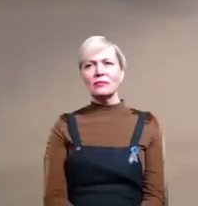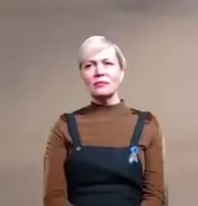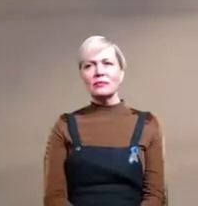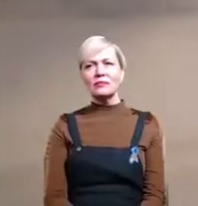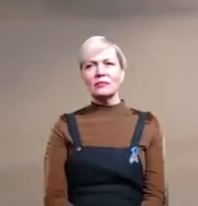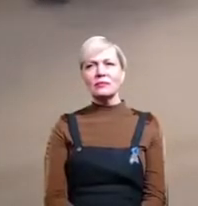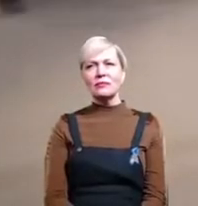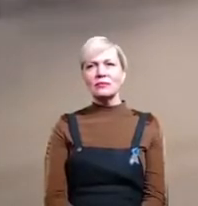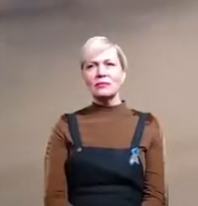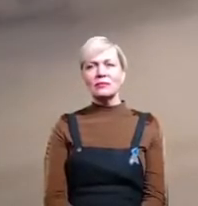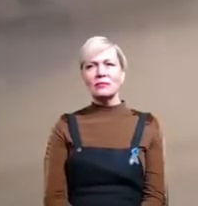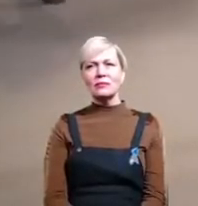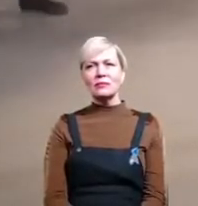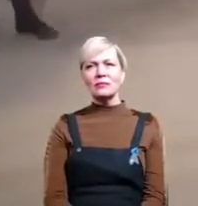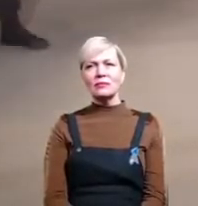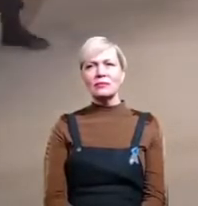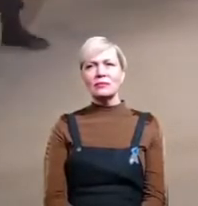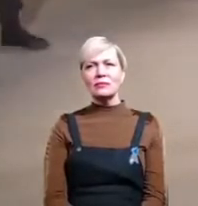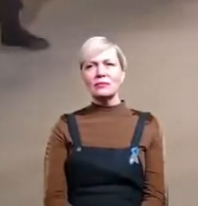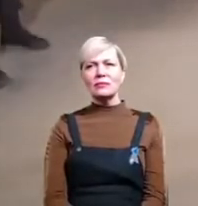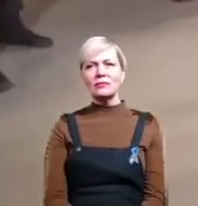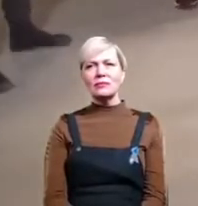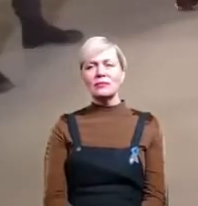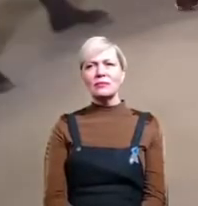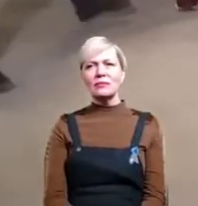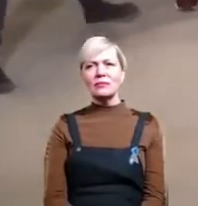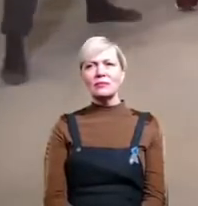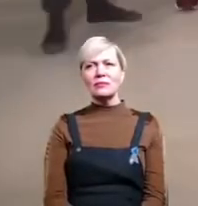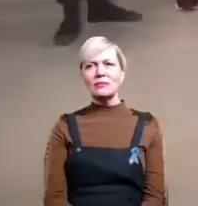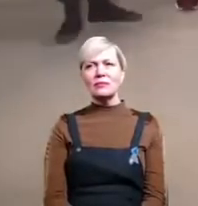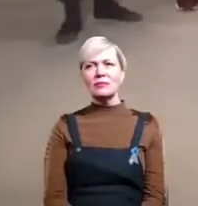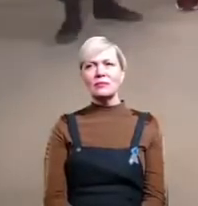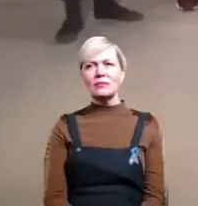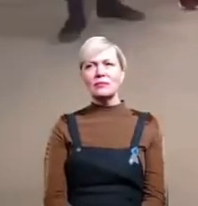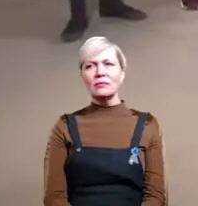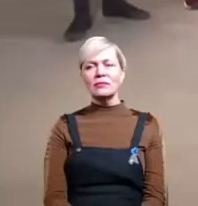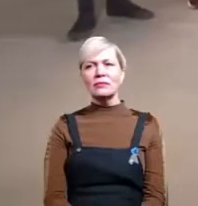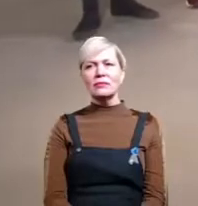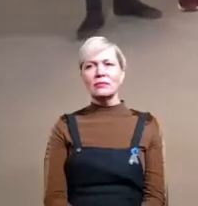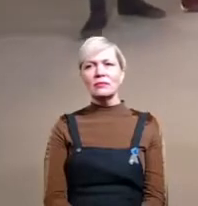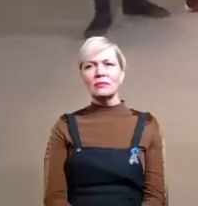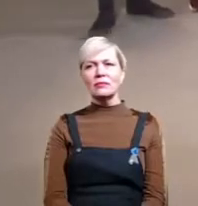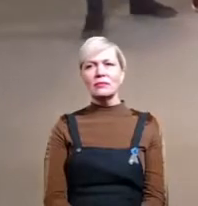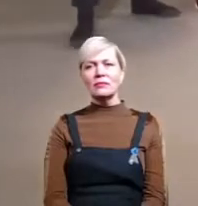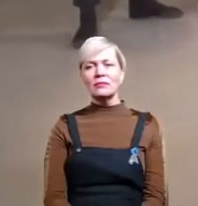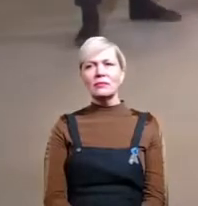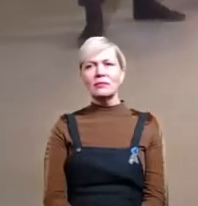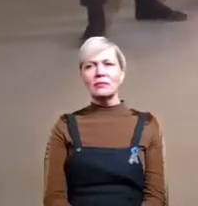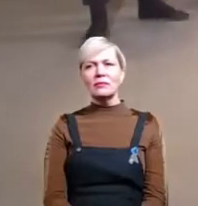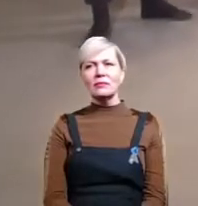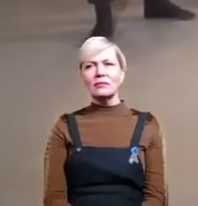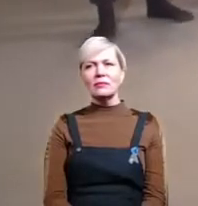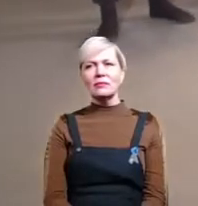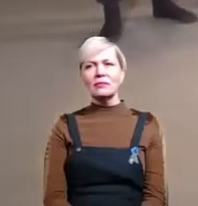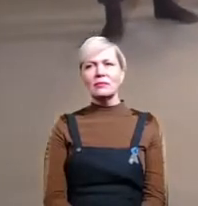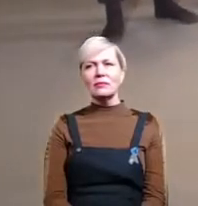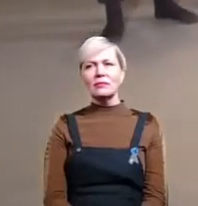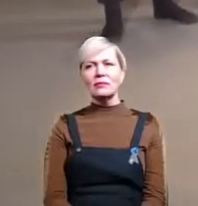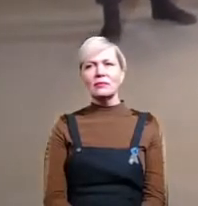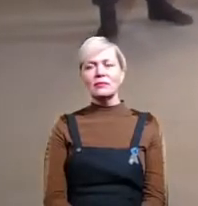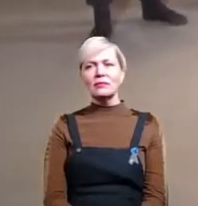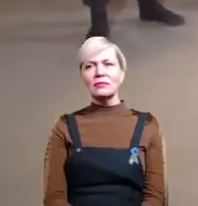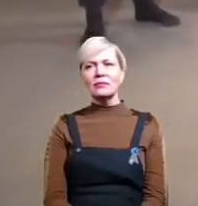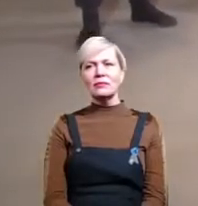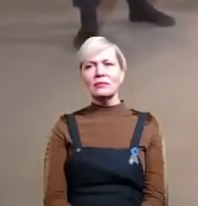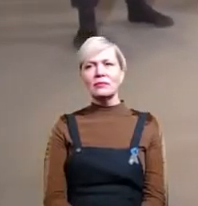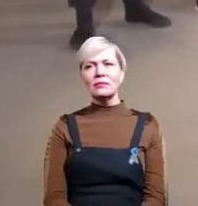Да. Я потом скажу, как это переводится.